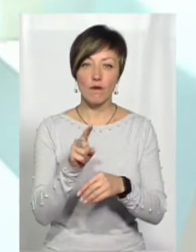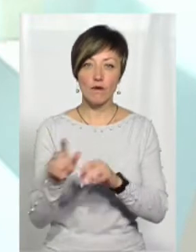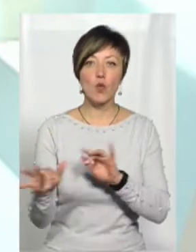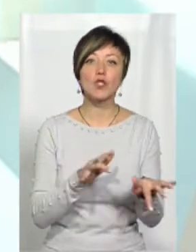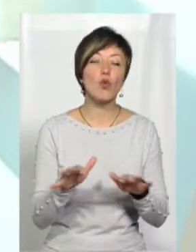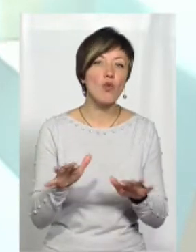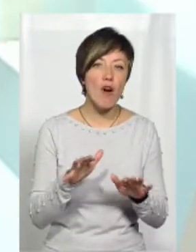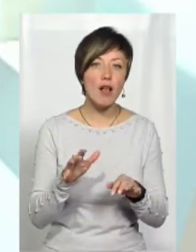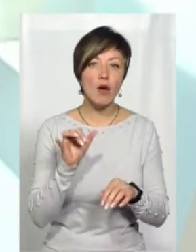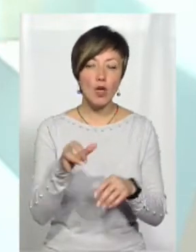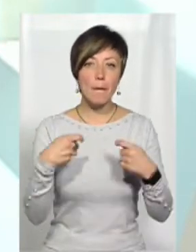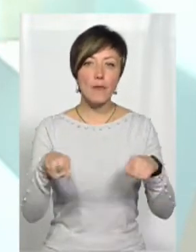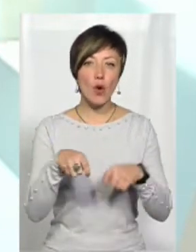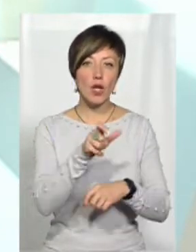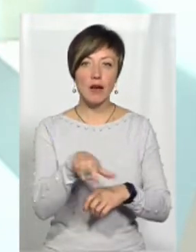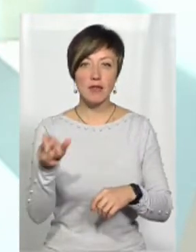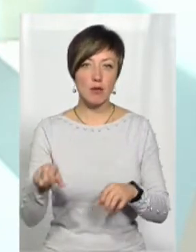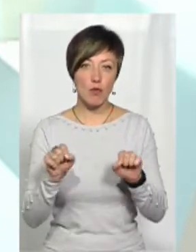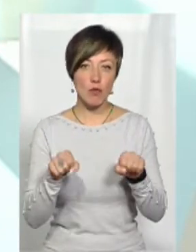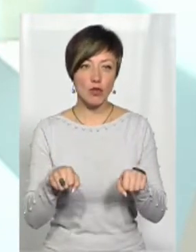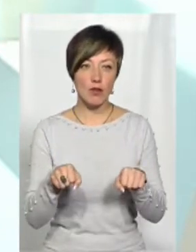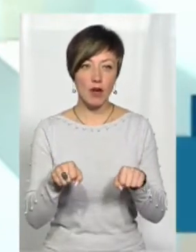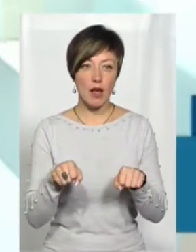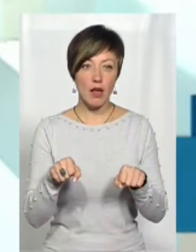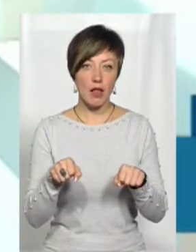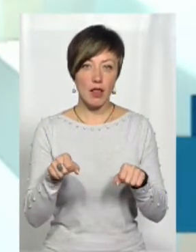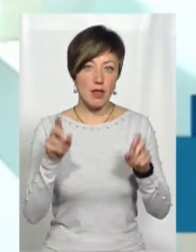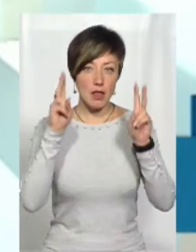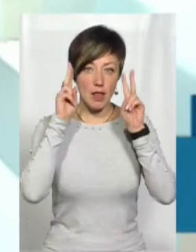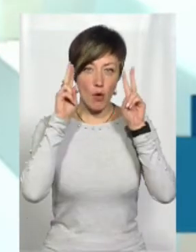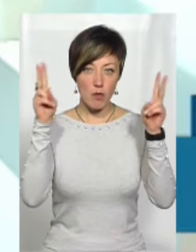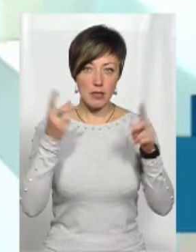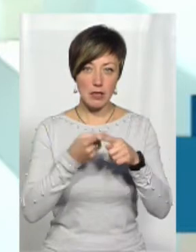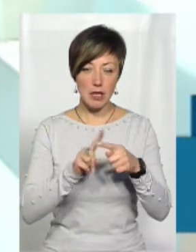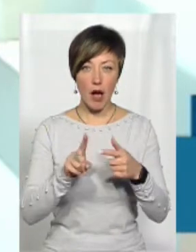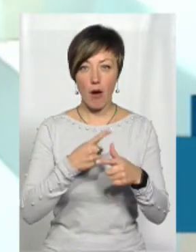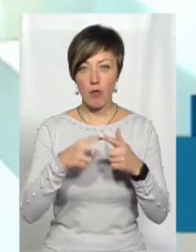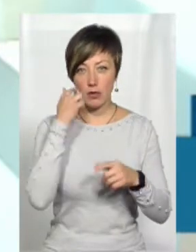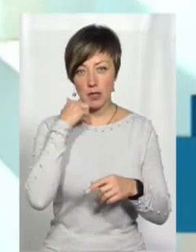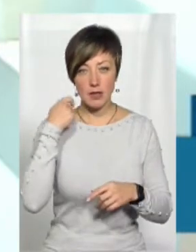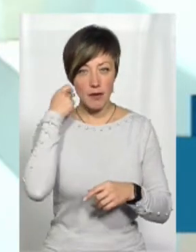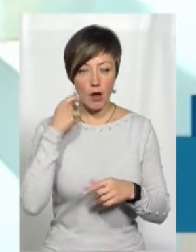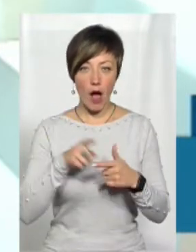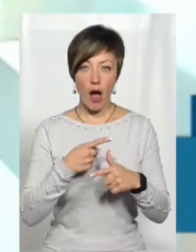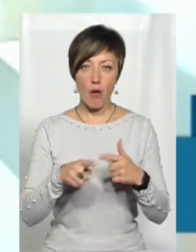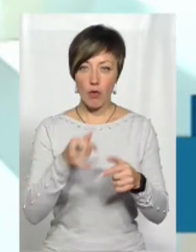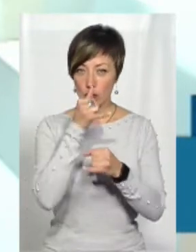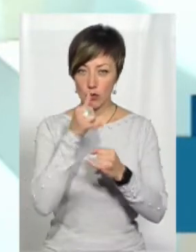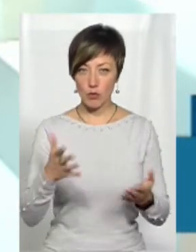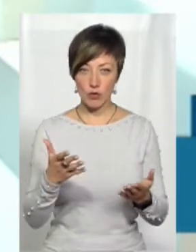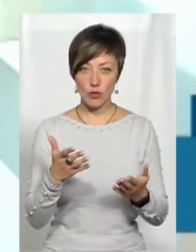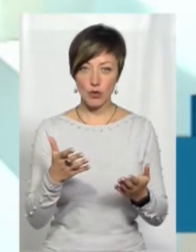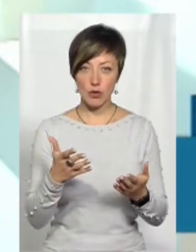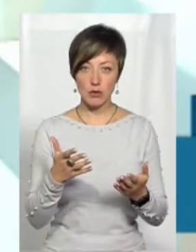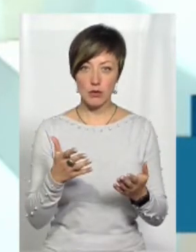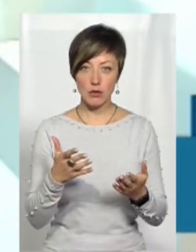функціонування, оскільки в них продавці, можливо, не добре обізнані з ним, або вже старі за віком, або не зможуть,